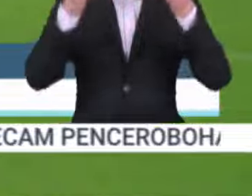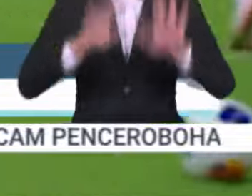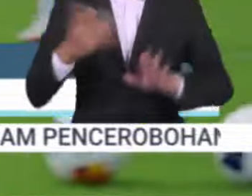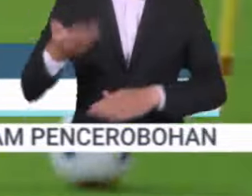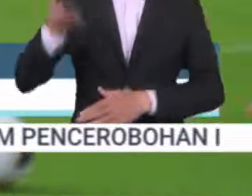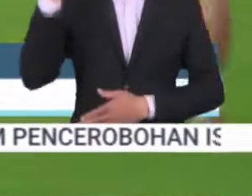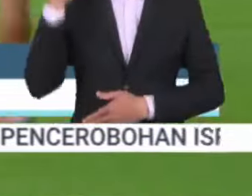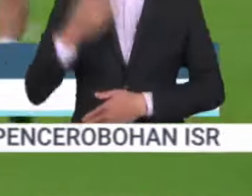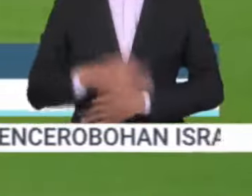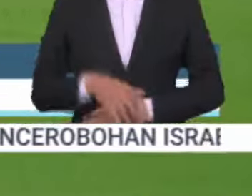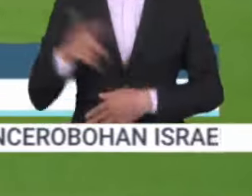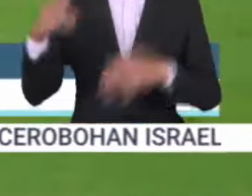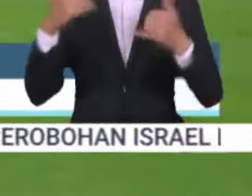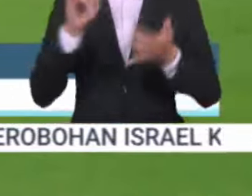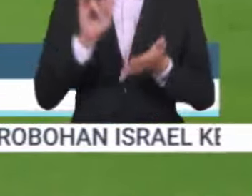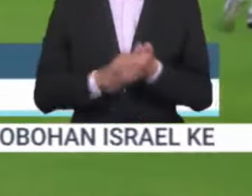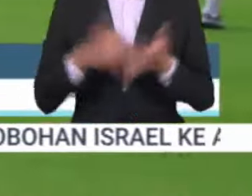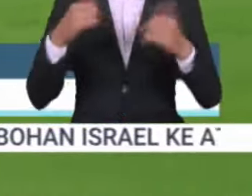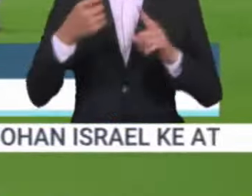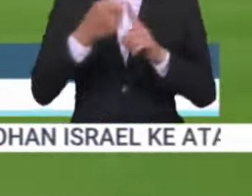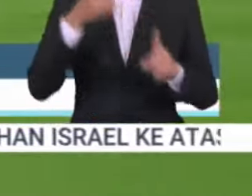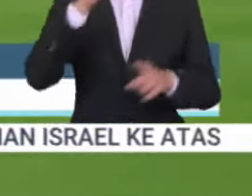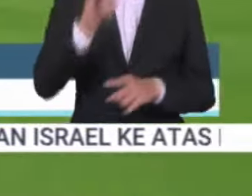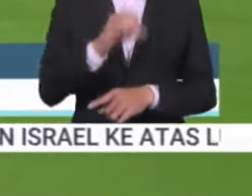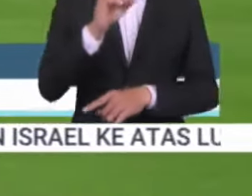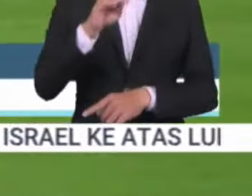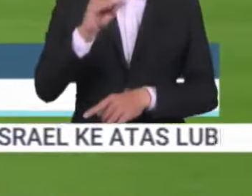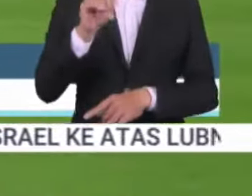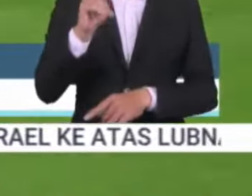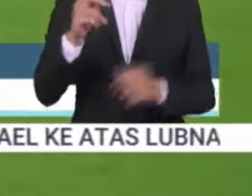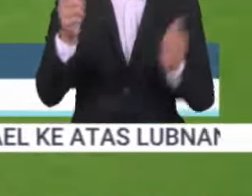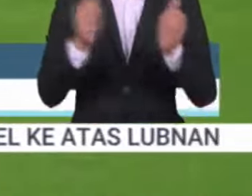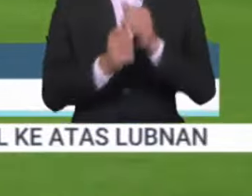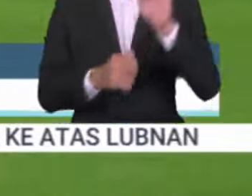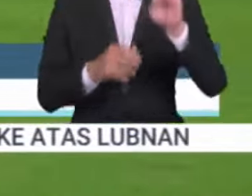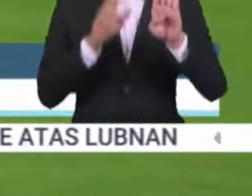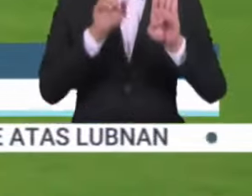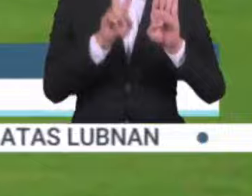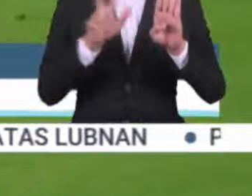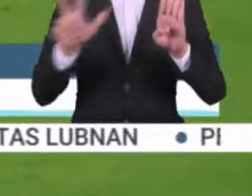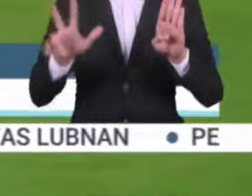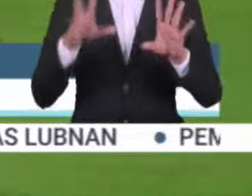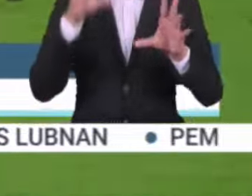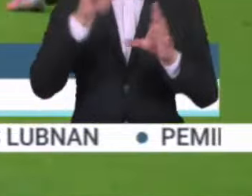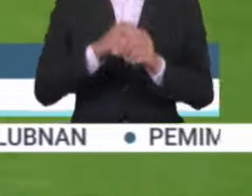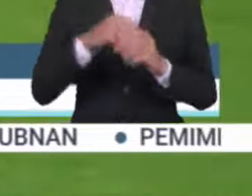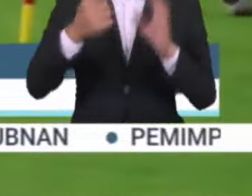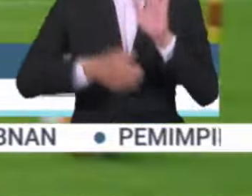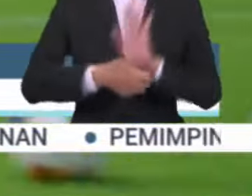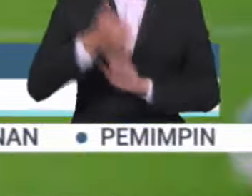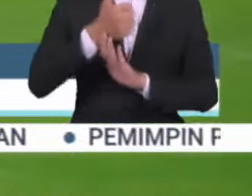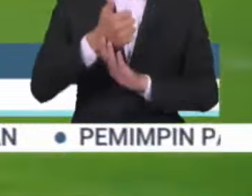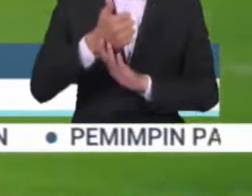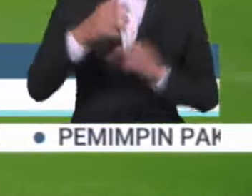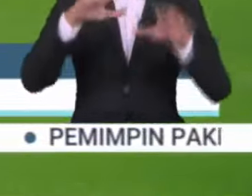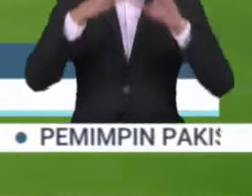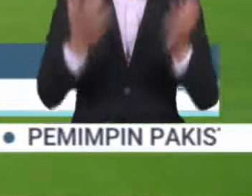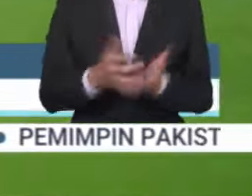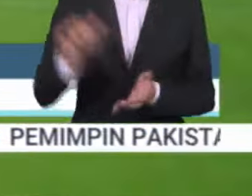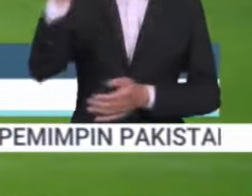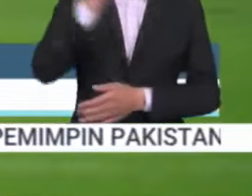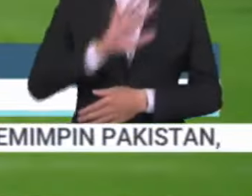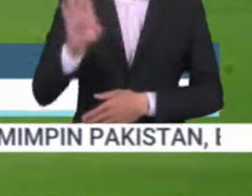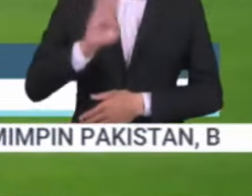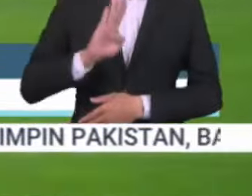Al-Nadi juga merupakan pemain kebangsaan Jordan yang telah beraksi bersama skuad B23 dalam kejohanan Persekutuan Bola Sepak